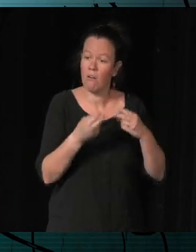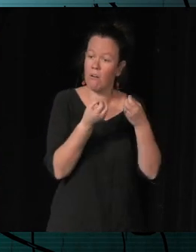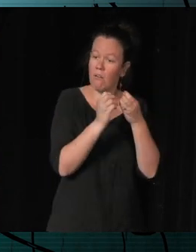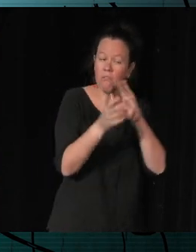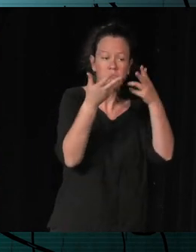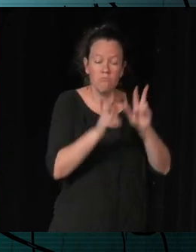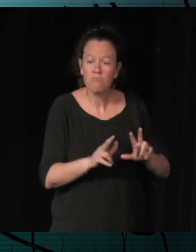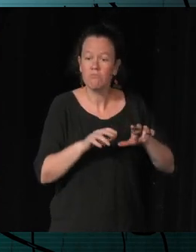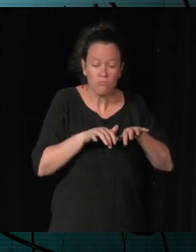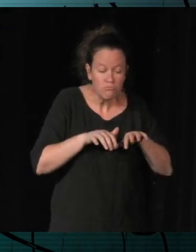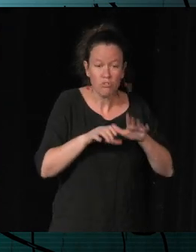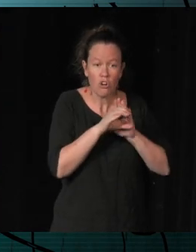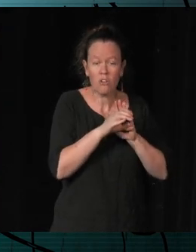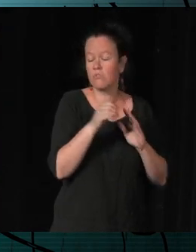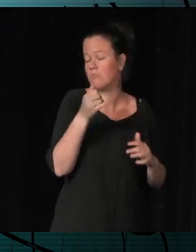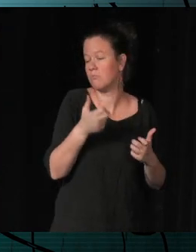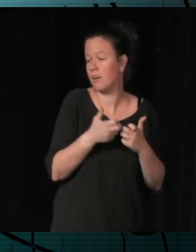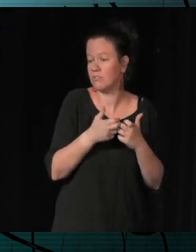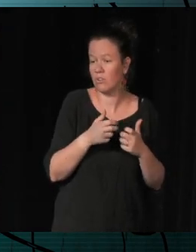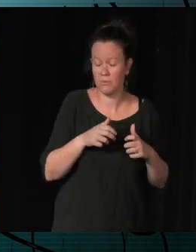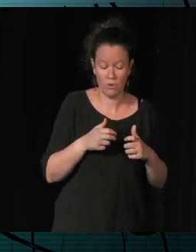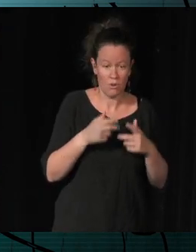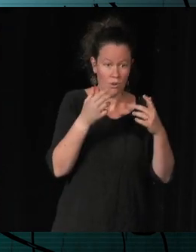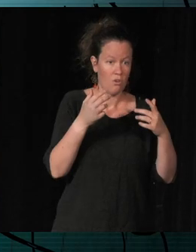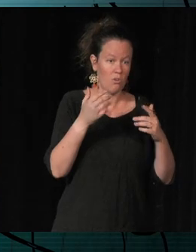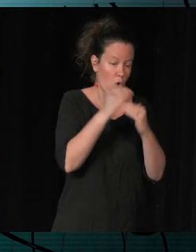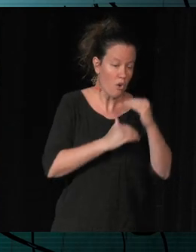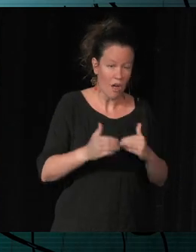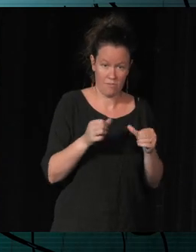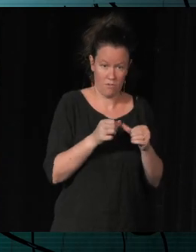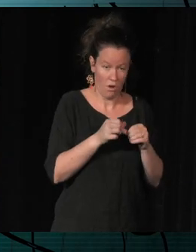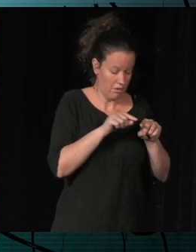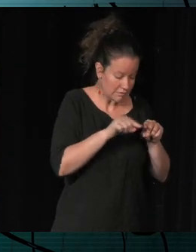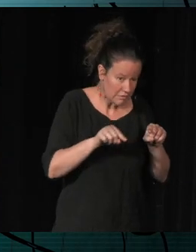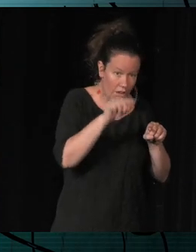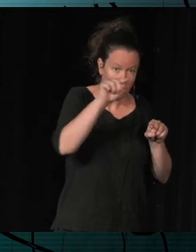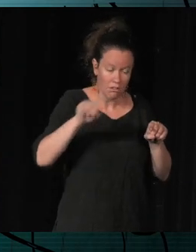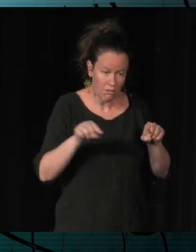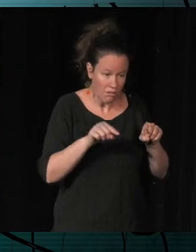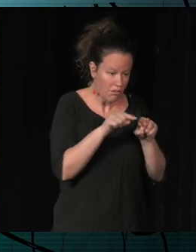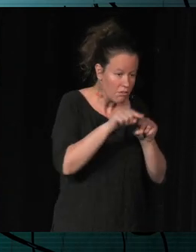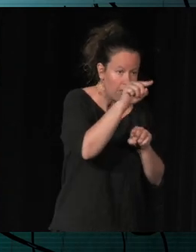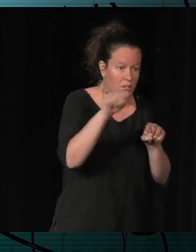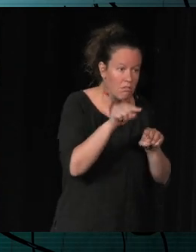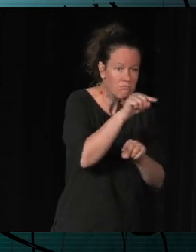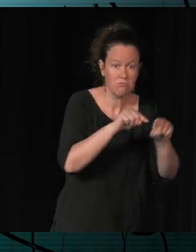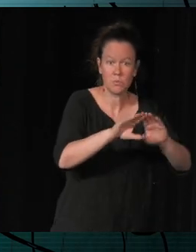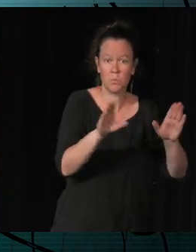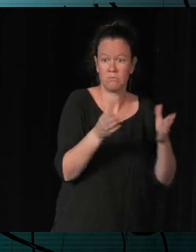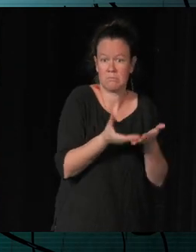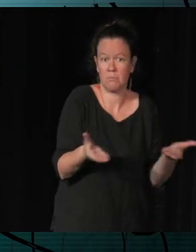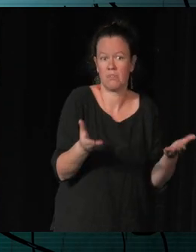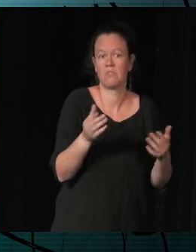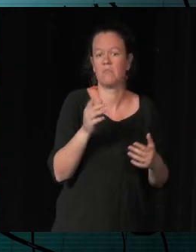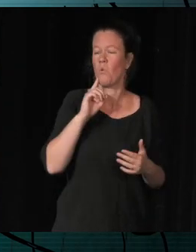pas des jeux c'est je faisais des routines qui dessinaient des lignes des rectangles des polygones des trucs comme ça parce qu'à l'époque il faut voir que sur les PC on il y avait pas